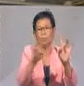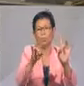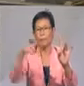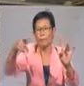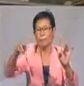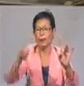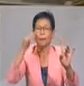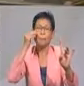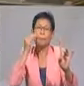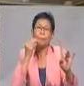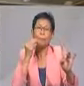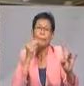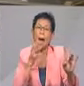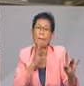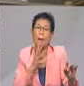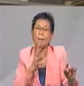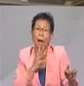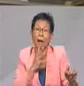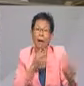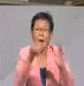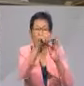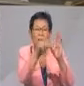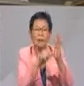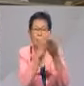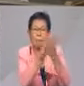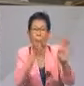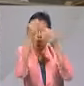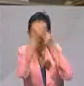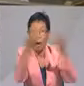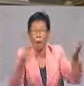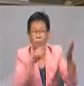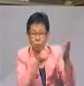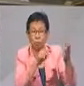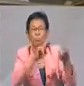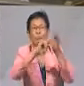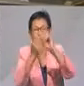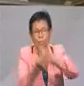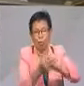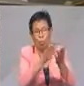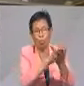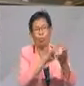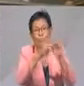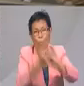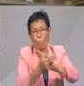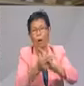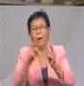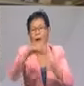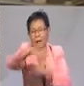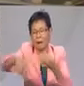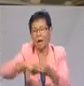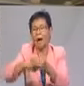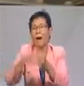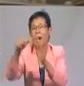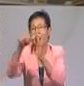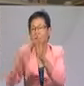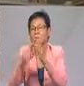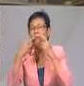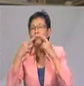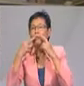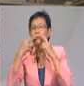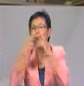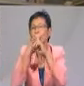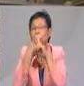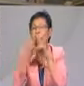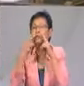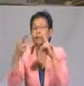Menteri Tun Dr. Mahathir Mohamad berkata, Akta Kebebasan Maklumat akan digubal bagi menggantikan Akta Rahsia Rasmi 1972.